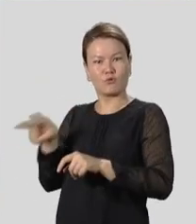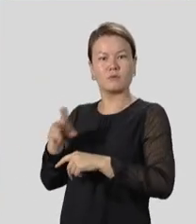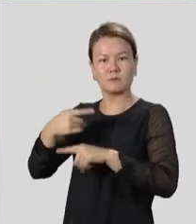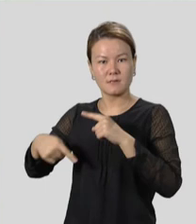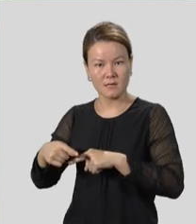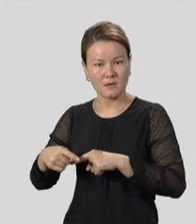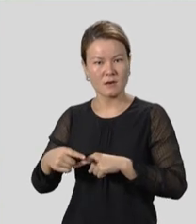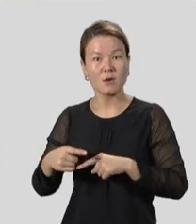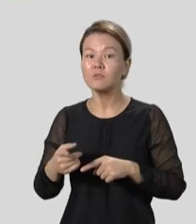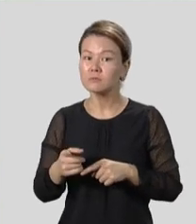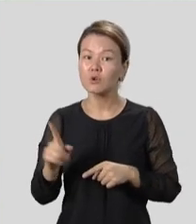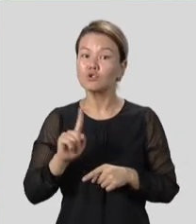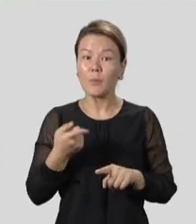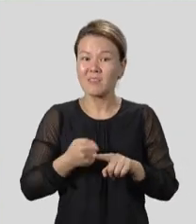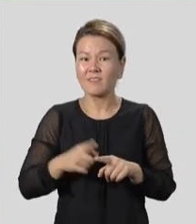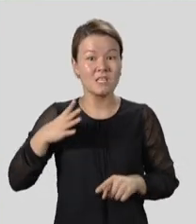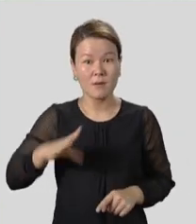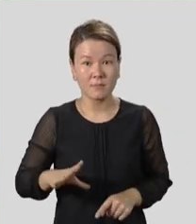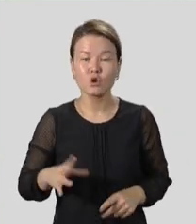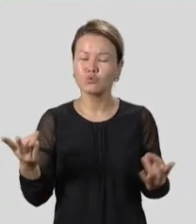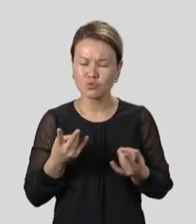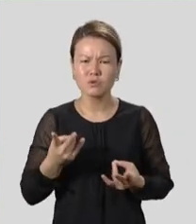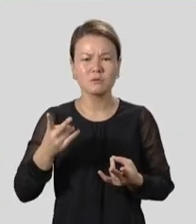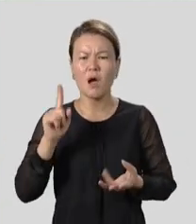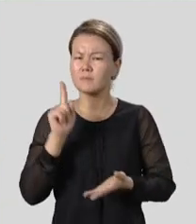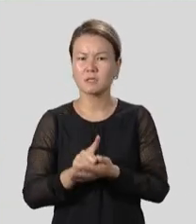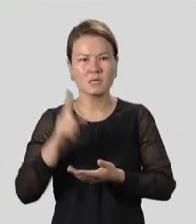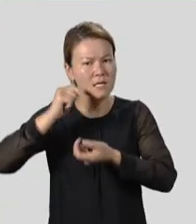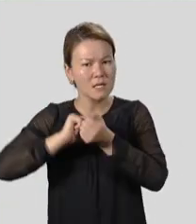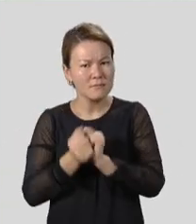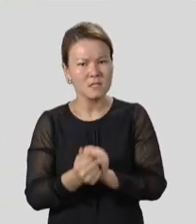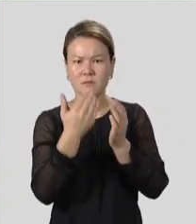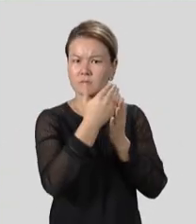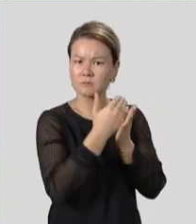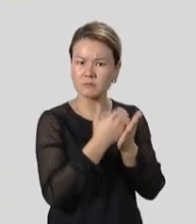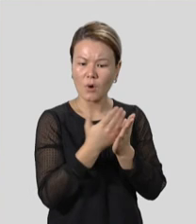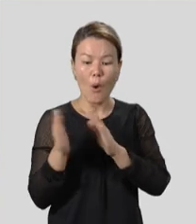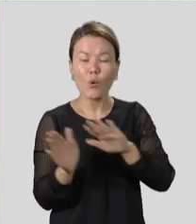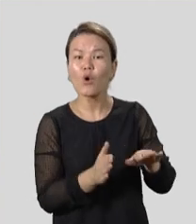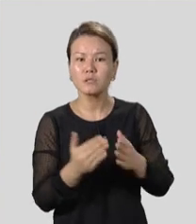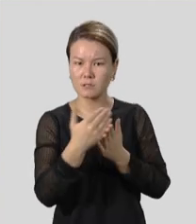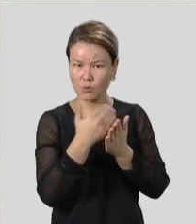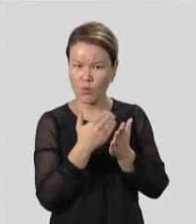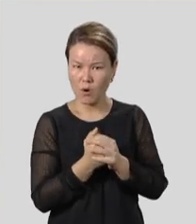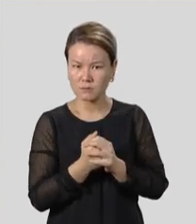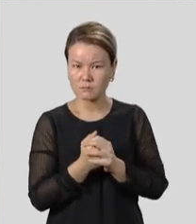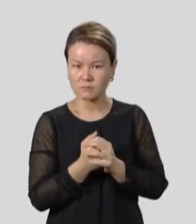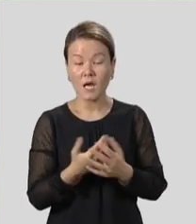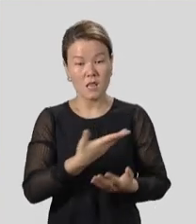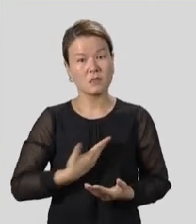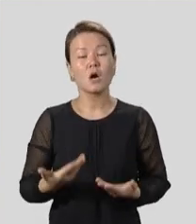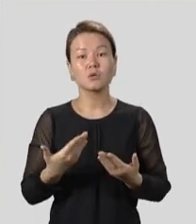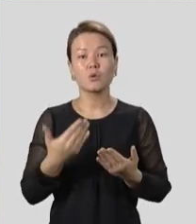вам надо обязательно закрепить пройденный материал самостоятельно. А наш урок